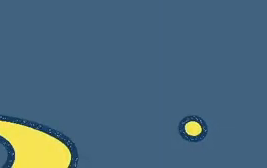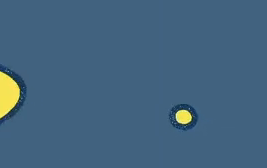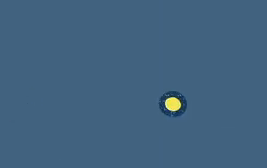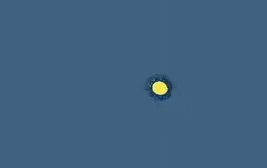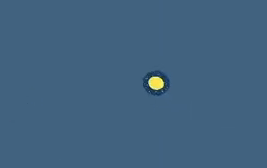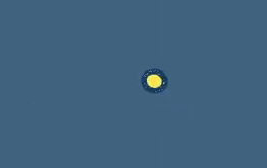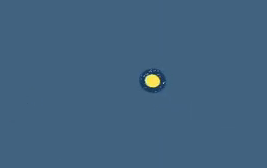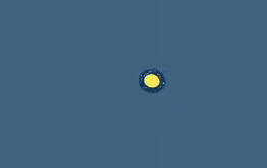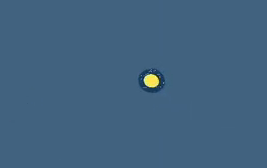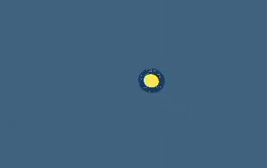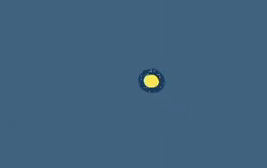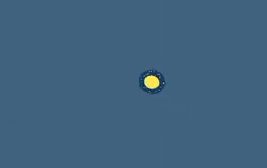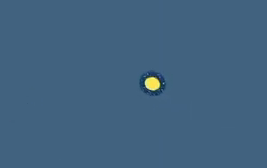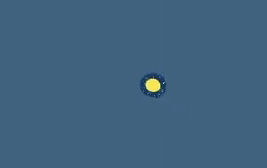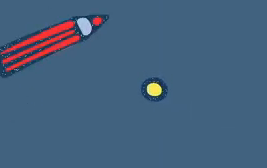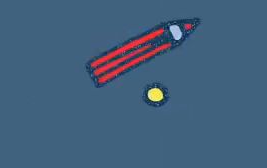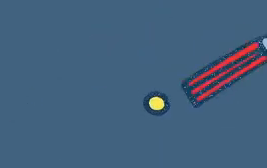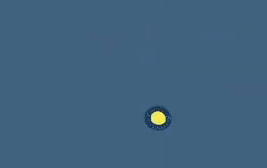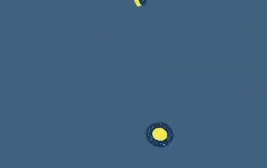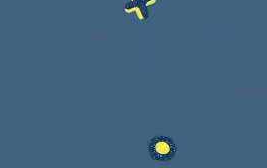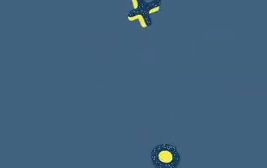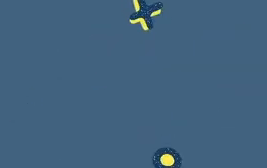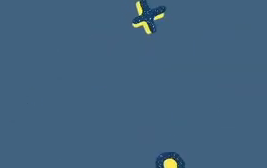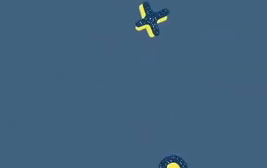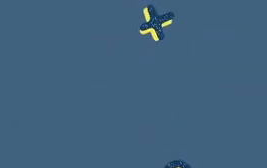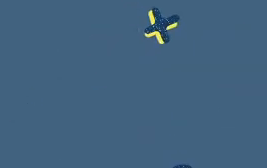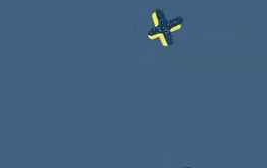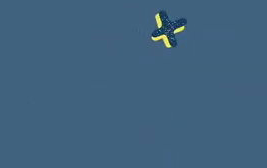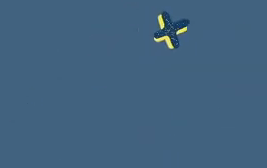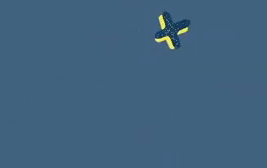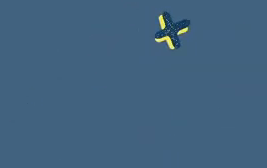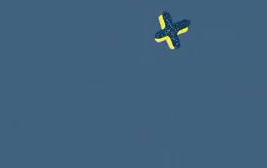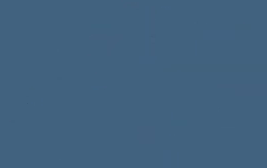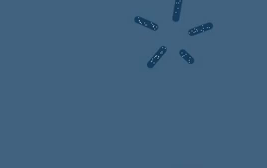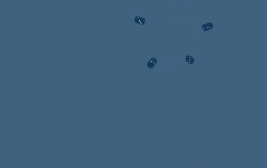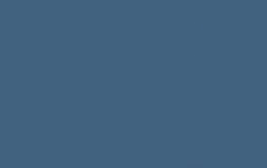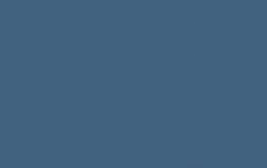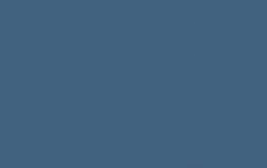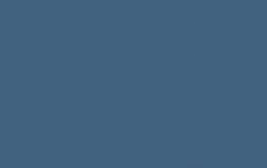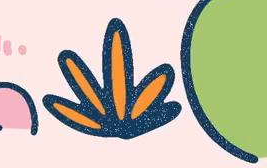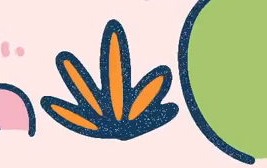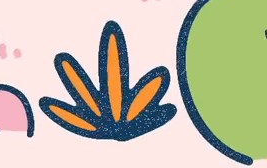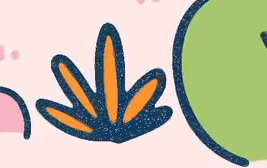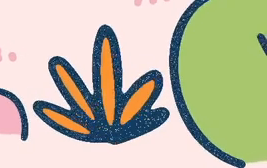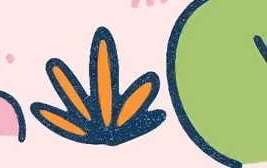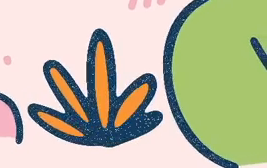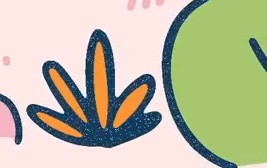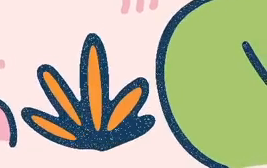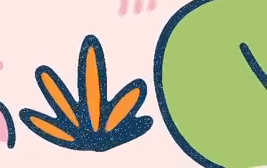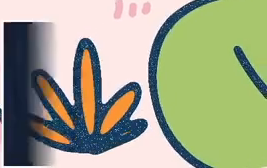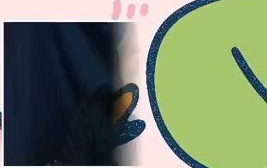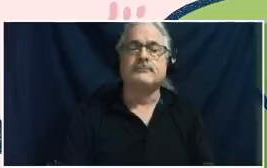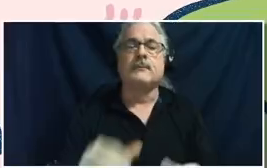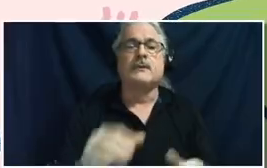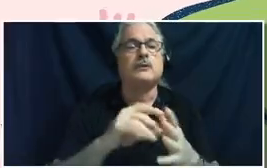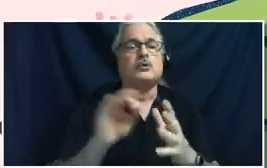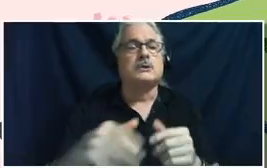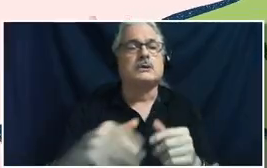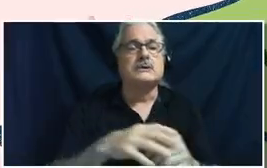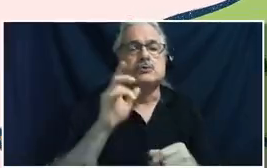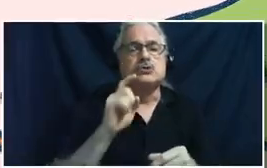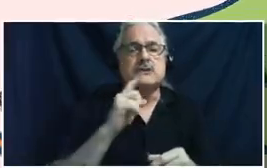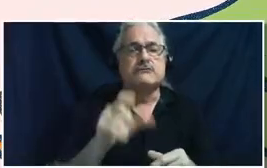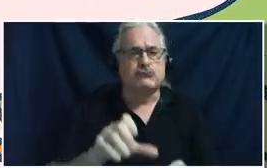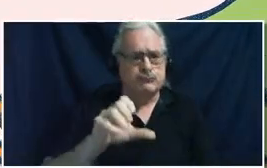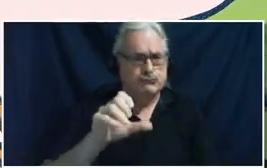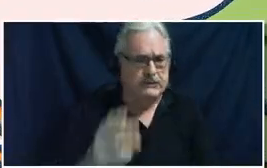systèmes éducatifs devraient plutôt s'adapter à eux. Lorsque les élèves ne se sentent pas les bienvenus à l'école, ils sont moins susceptibles d'apprendre. C'est